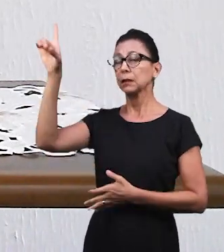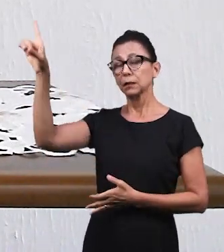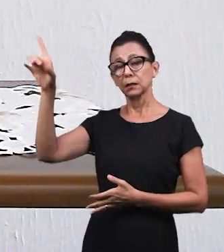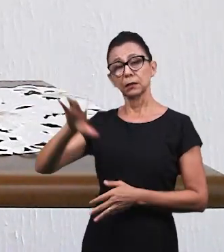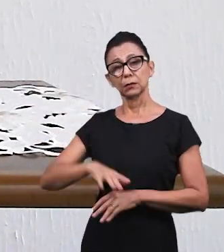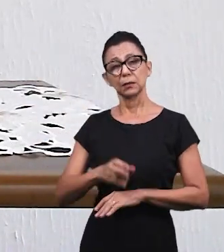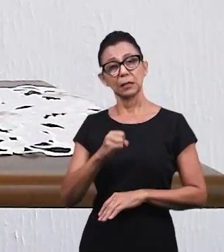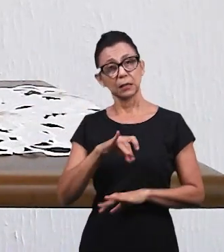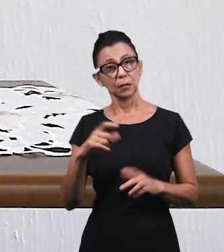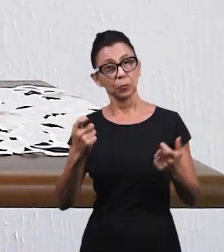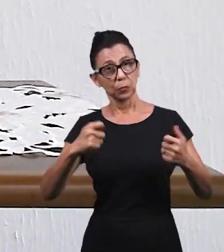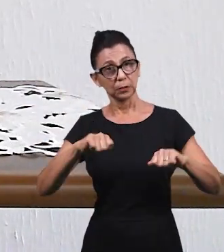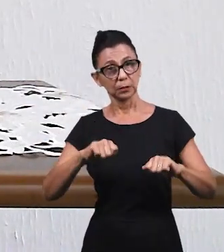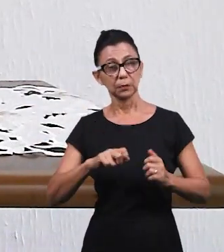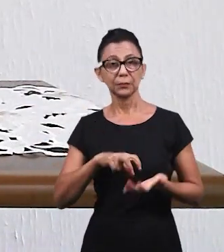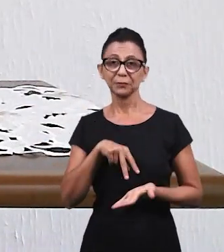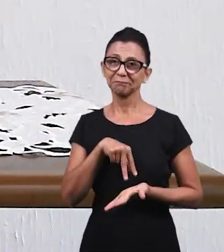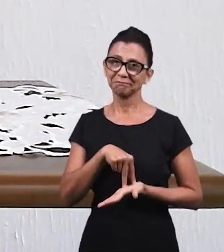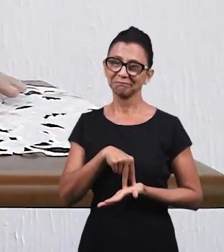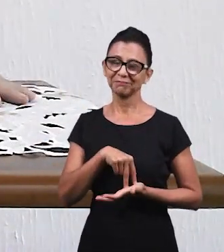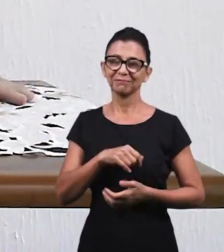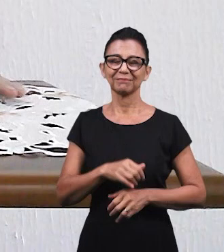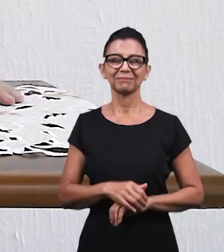благодарность. Если сможете, давайте встанем.